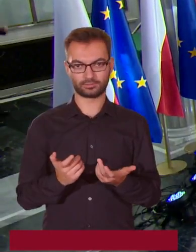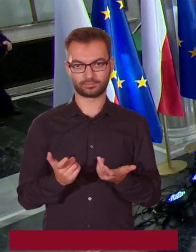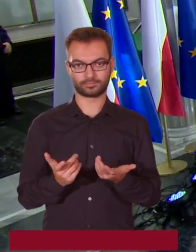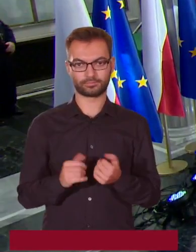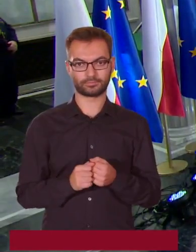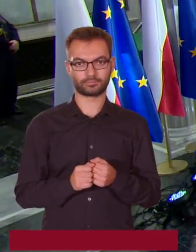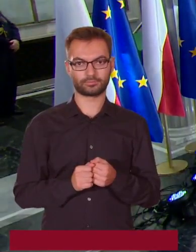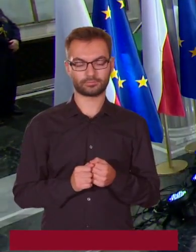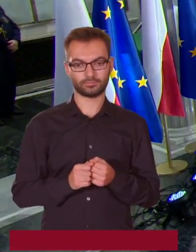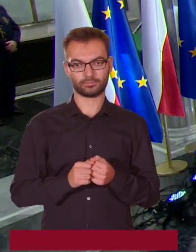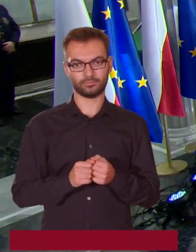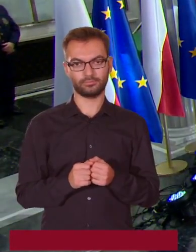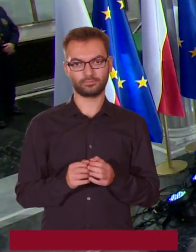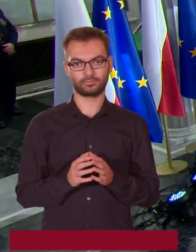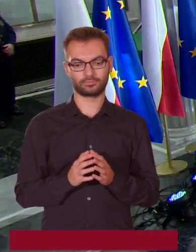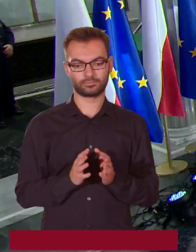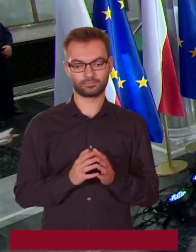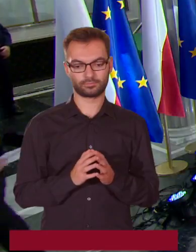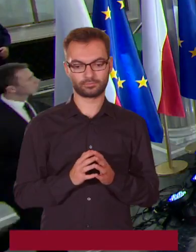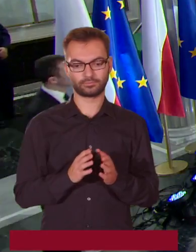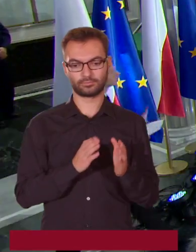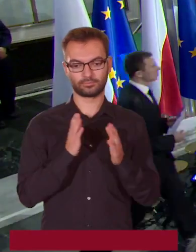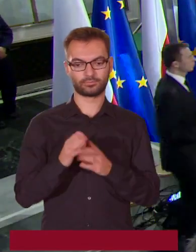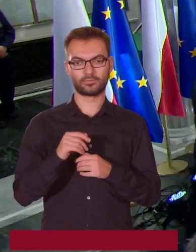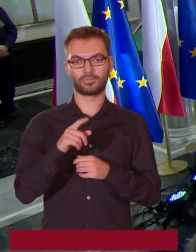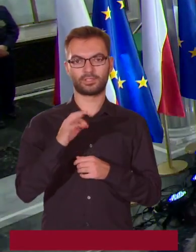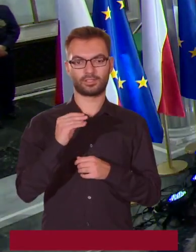To poproszę panią Teresę Hałas.